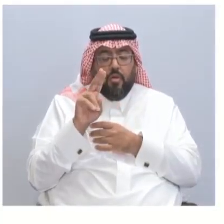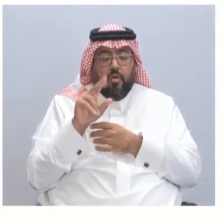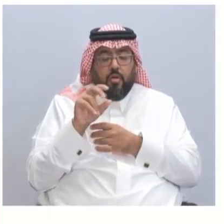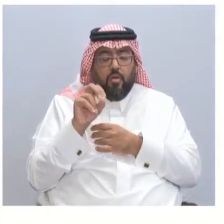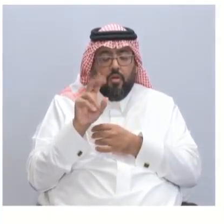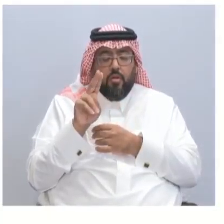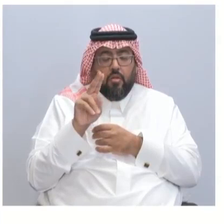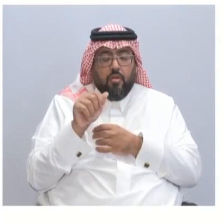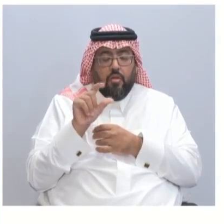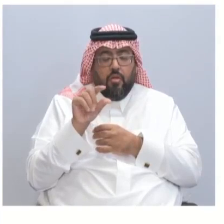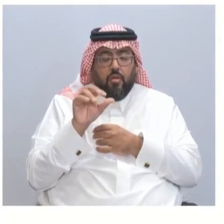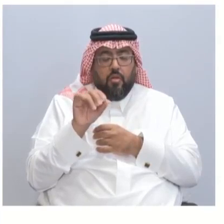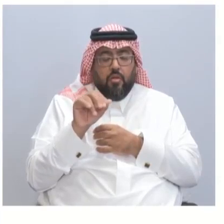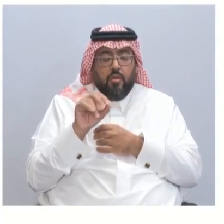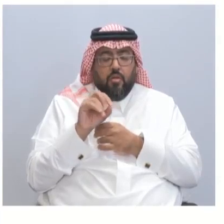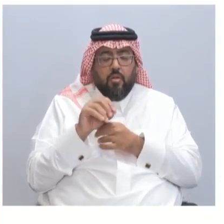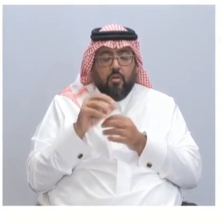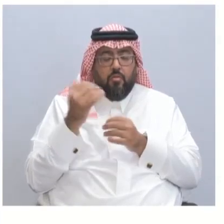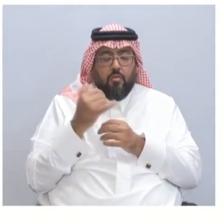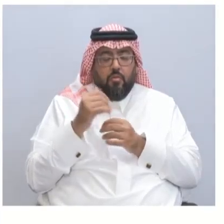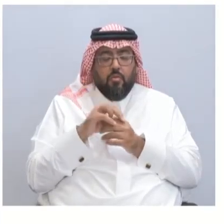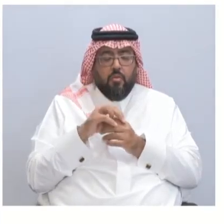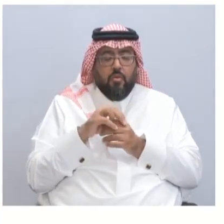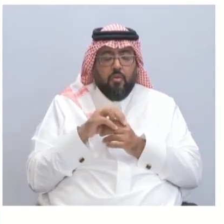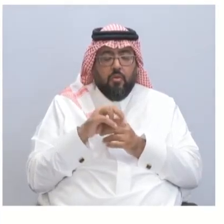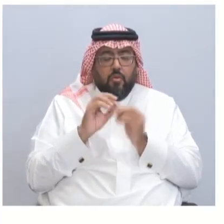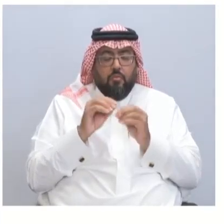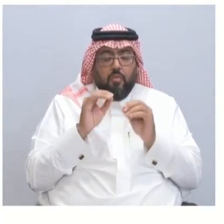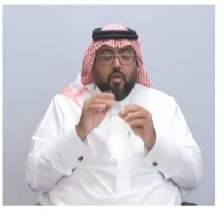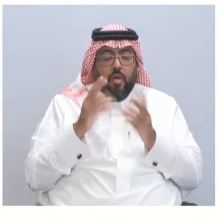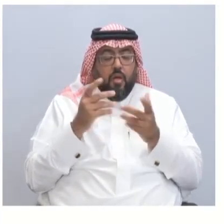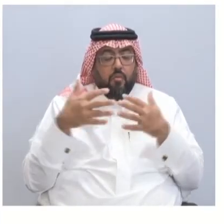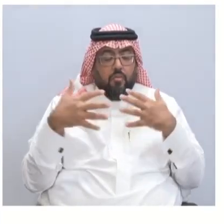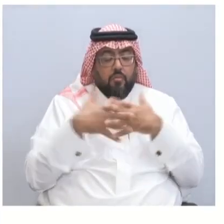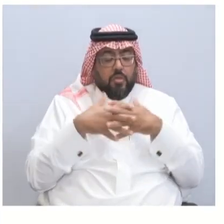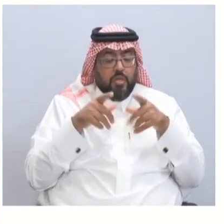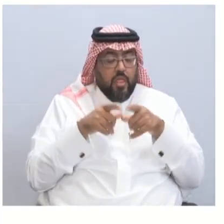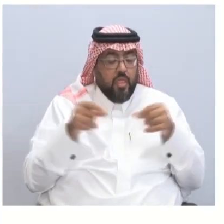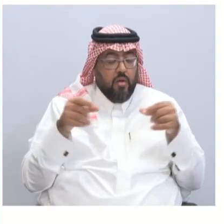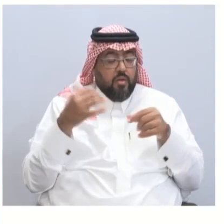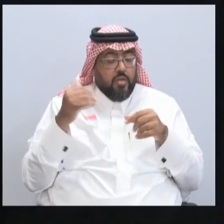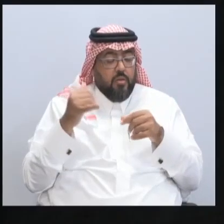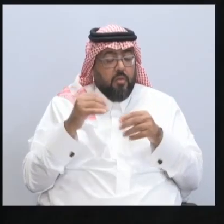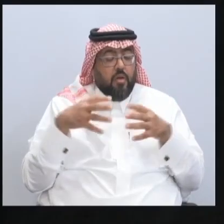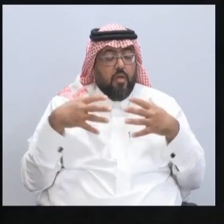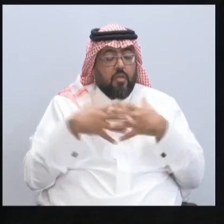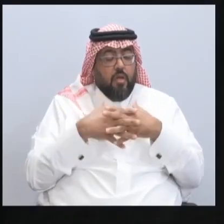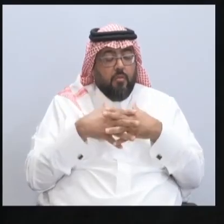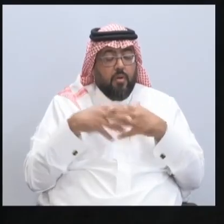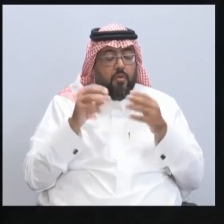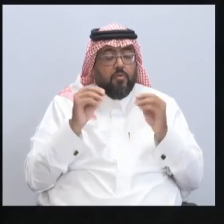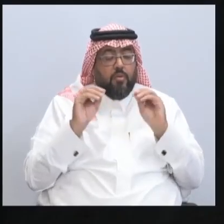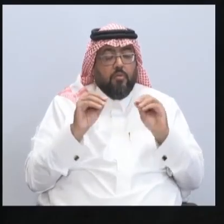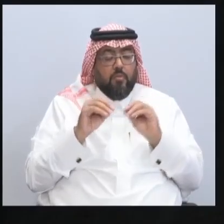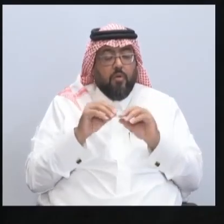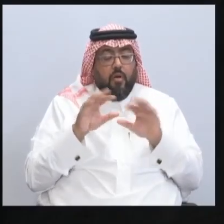الاقتصادي بين دول مجلس التعاون وتسع دول مجلس التعاون الى التكامل الاقتصادي بينها